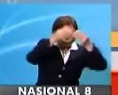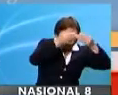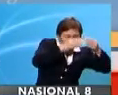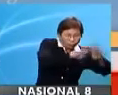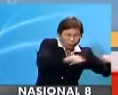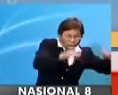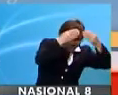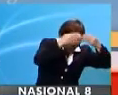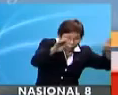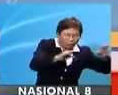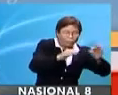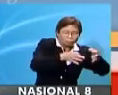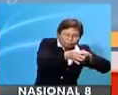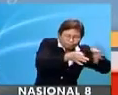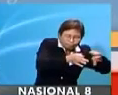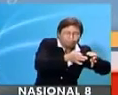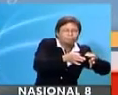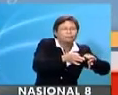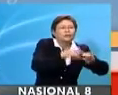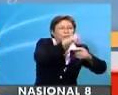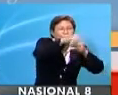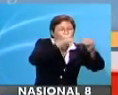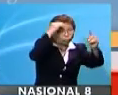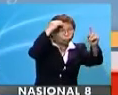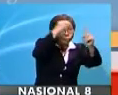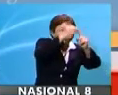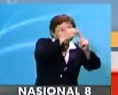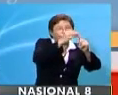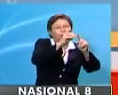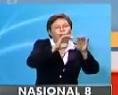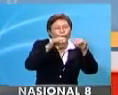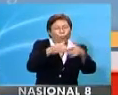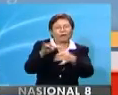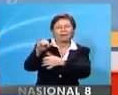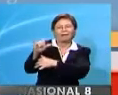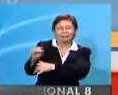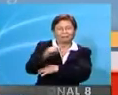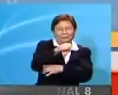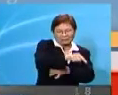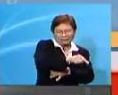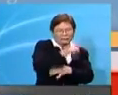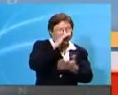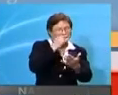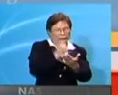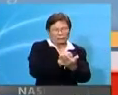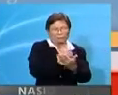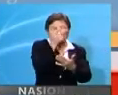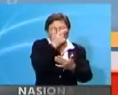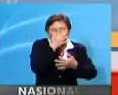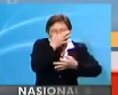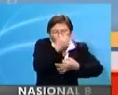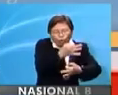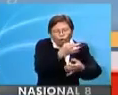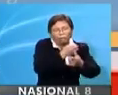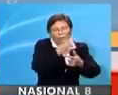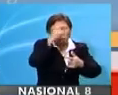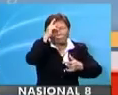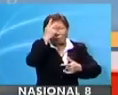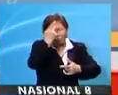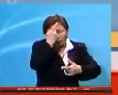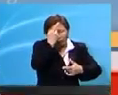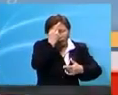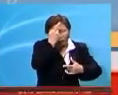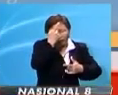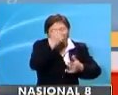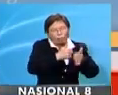dan pemahaman sebenar mengenai misi sebenar kumpulan tersebut agar pelakuan ganas tidak menjadi ikutan atau disalahanggap sebagai